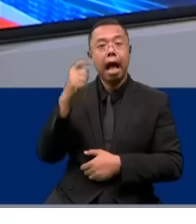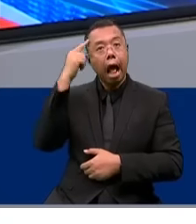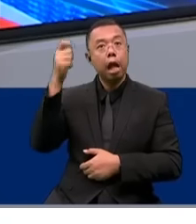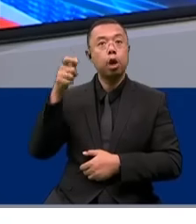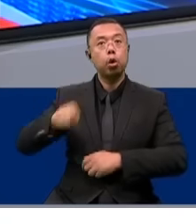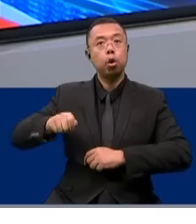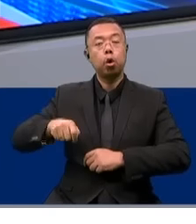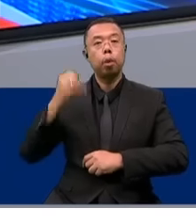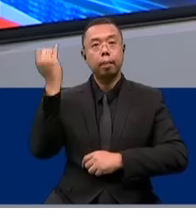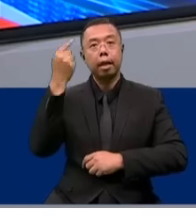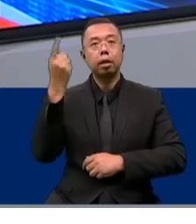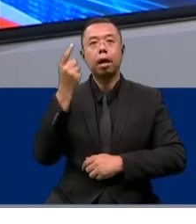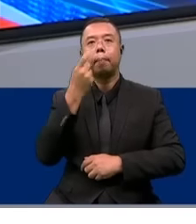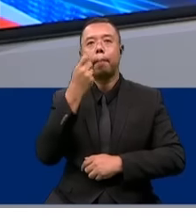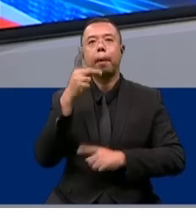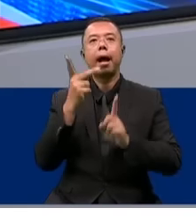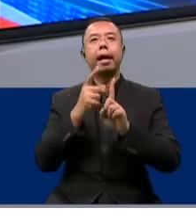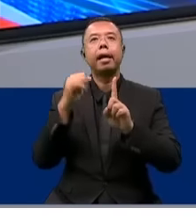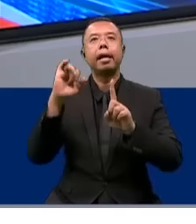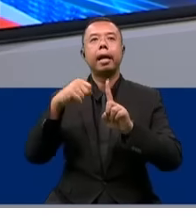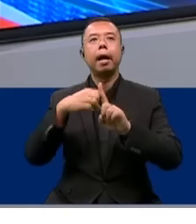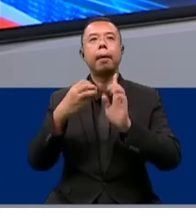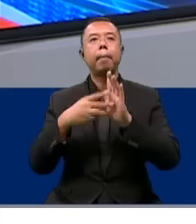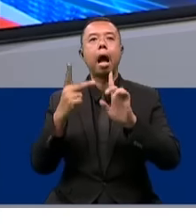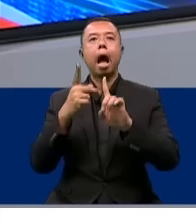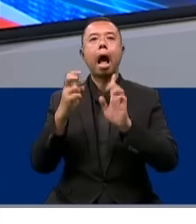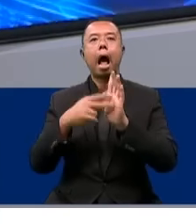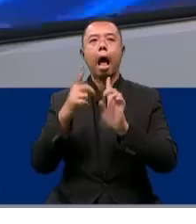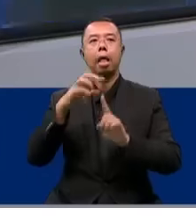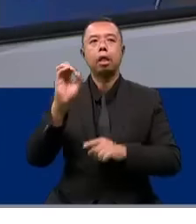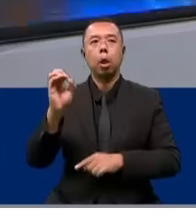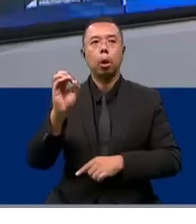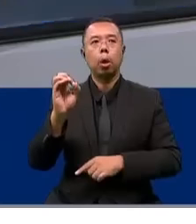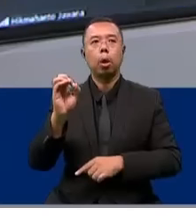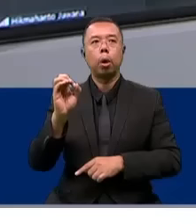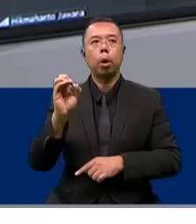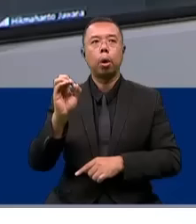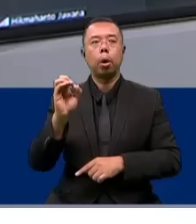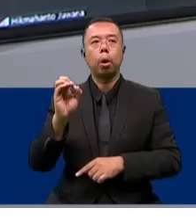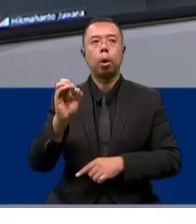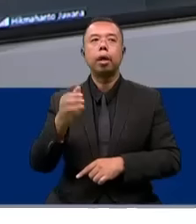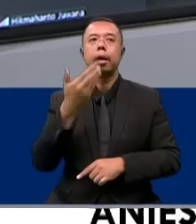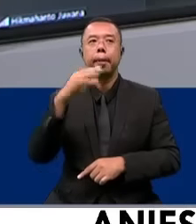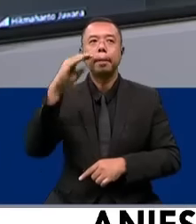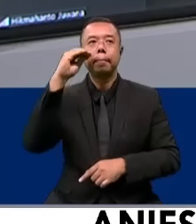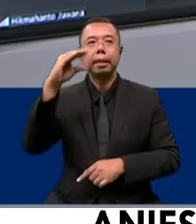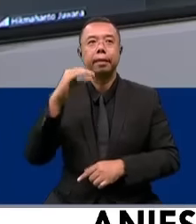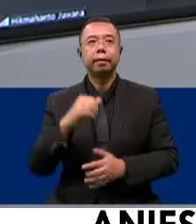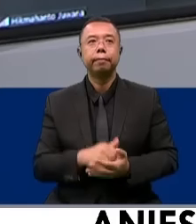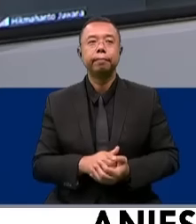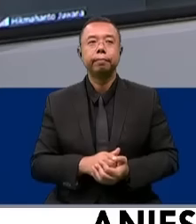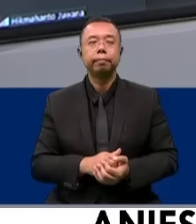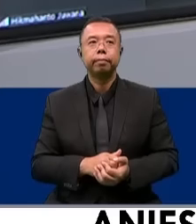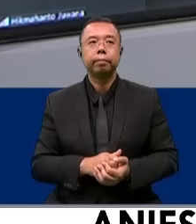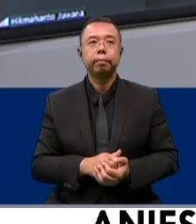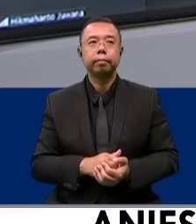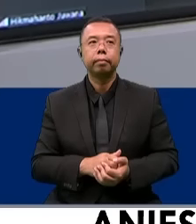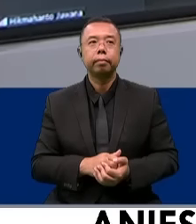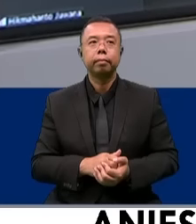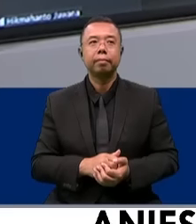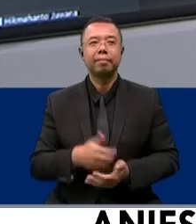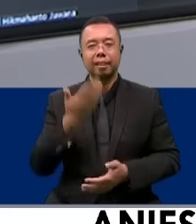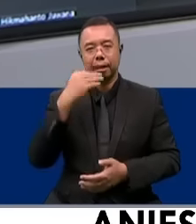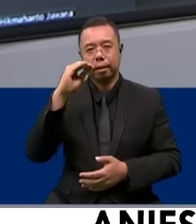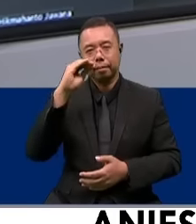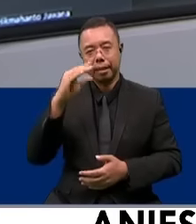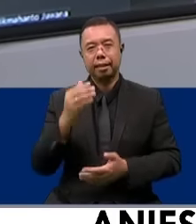hukum internasional Prof hikmahanto Juana Prof hikmah Selamat pagi selamat